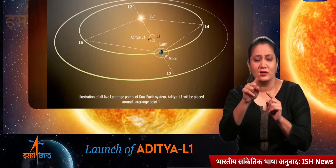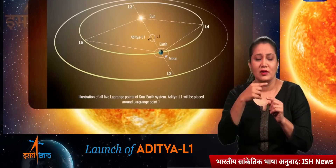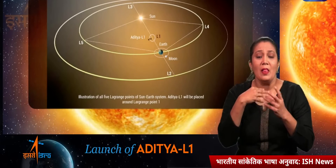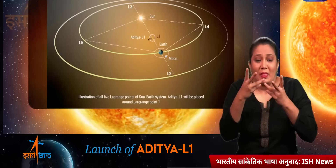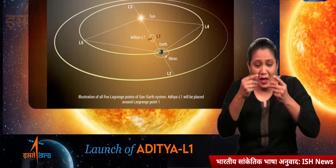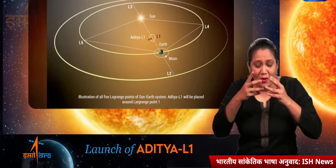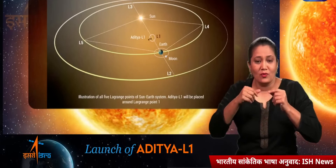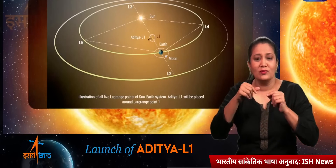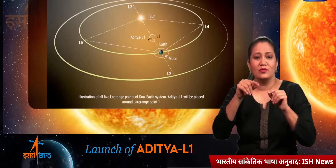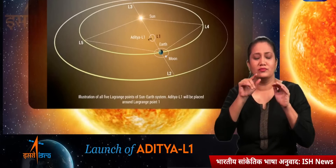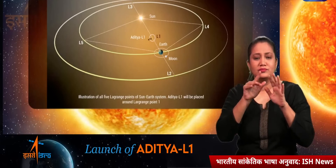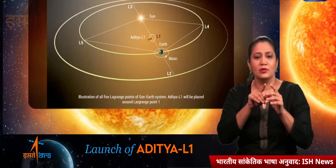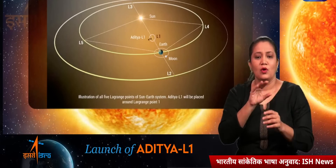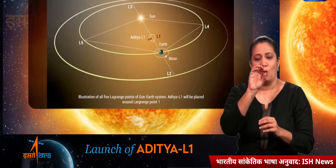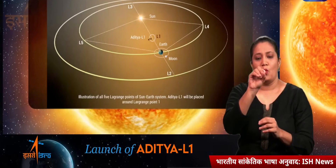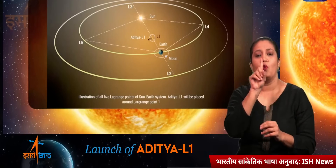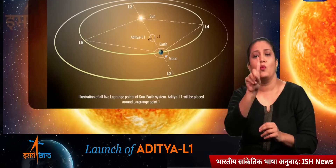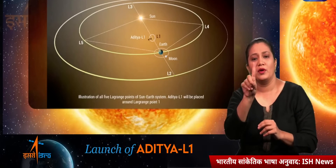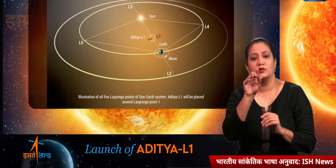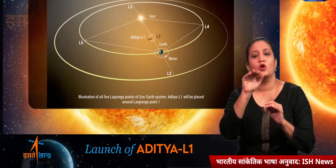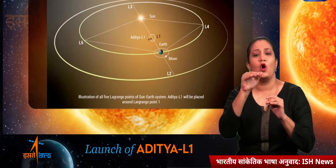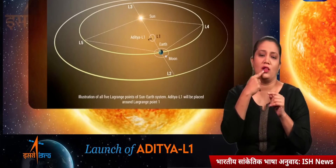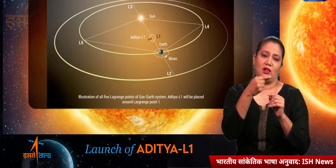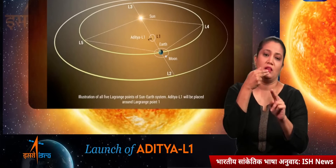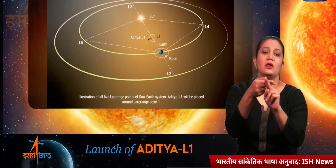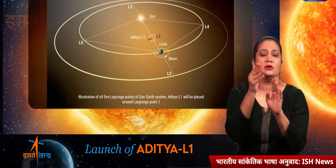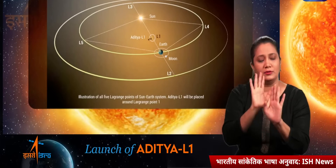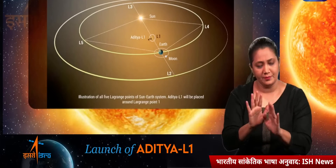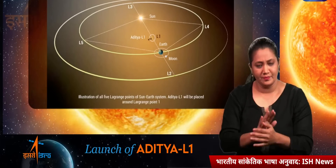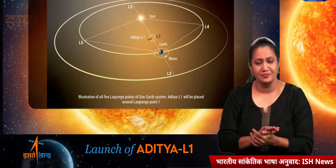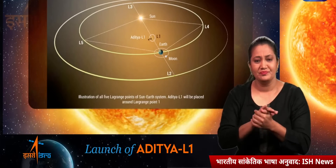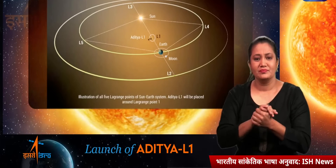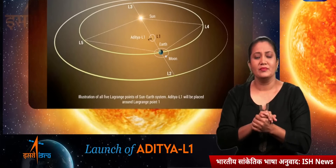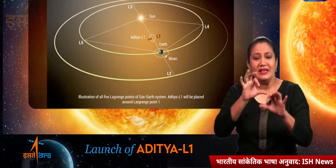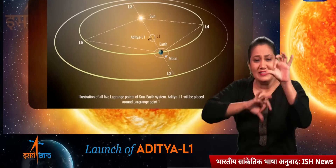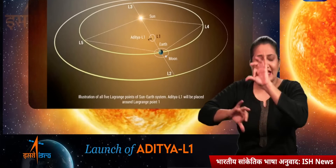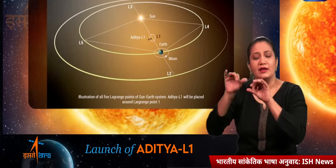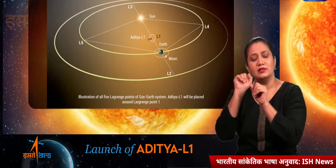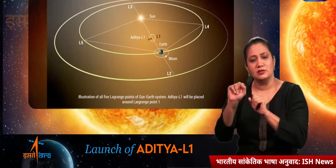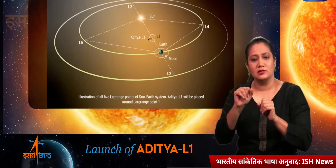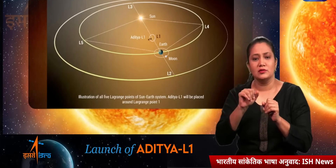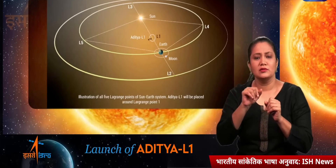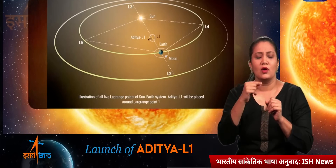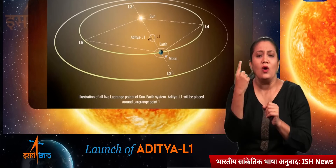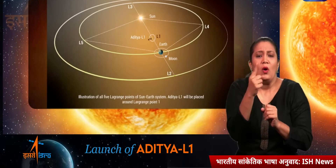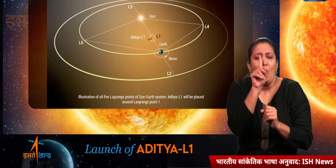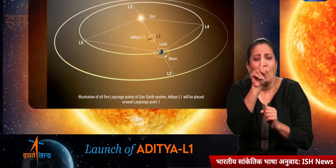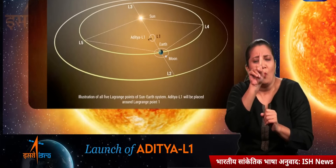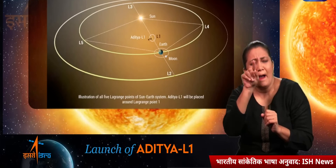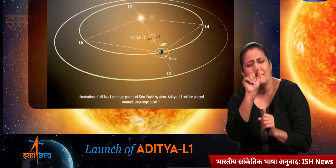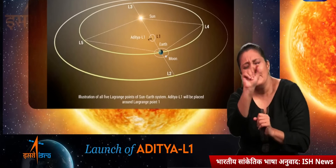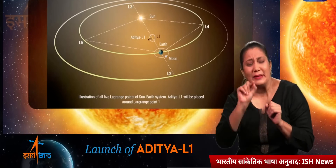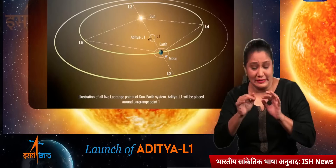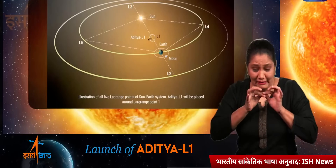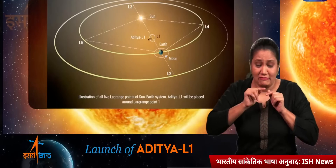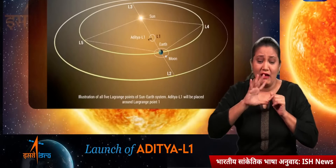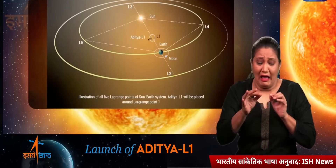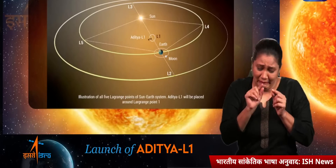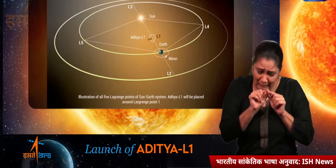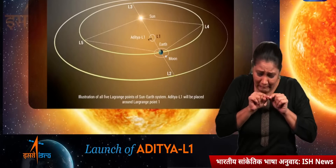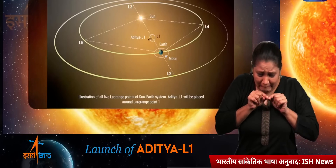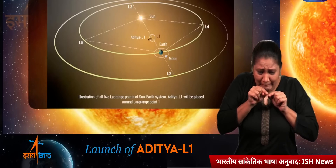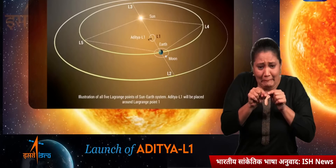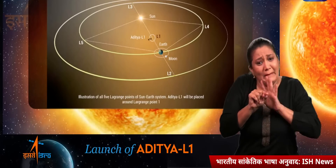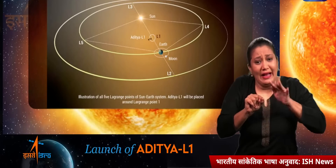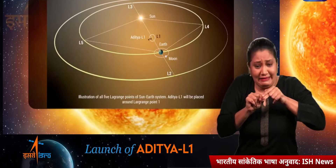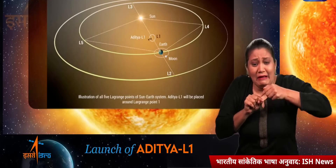में 0.01 एस्ट्रोनॉमिकल यूनिट कह सकते हैं। यह पृथ्वी से सूरज की दूरी का केवल 1% है।